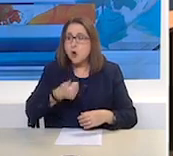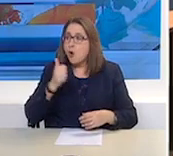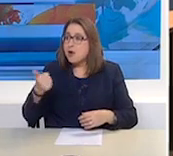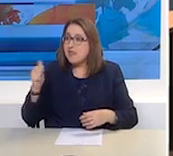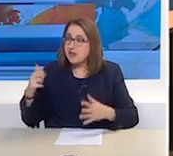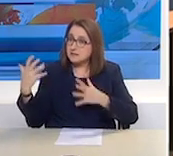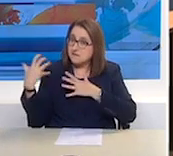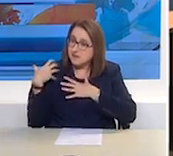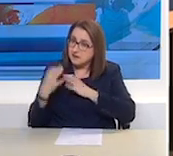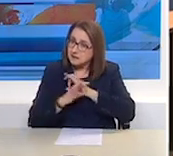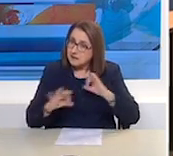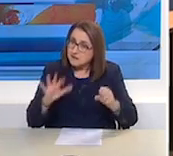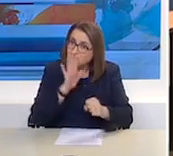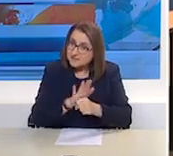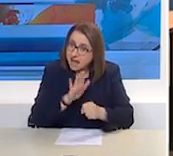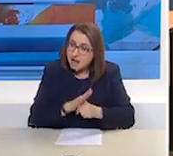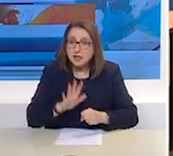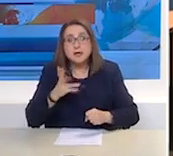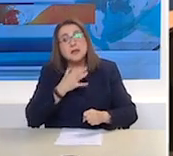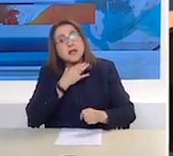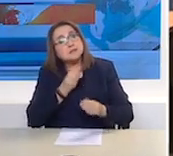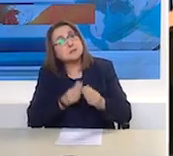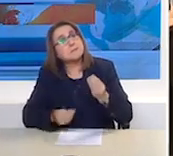ή πρέπει να εντατικοποιηθούν οι έλεγχοι?